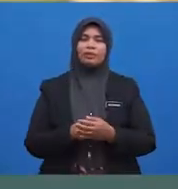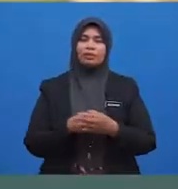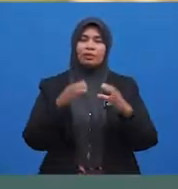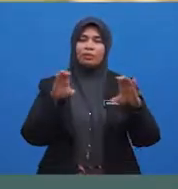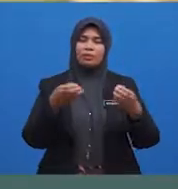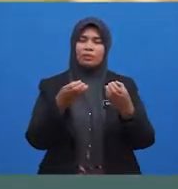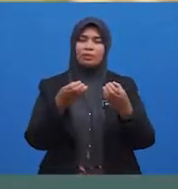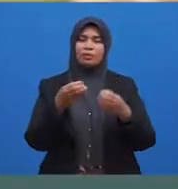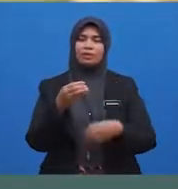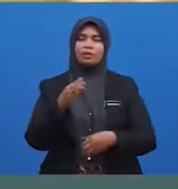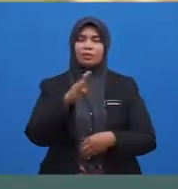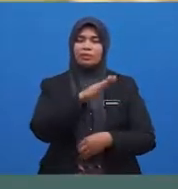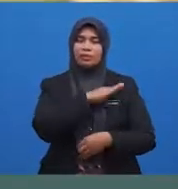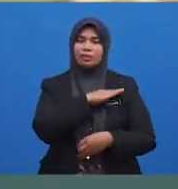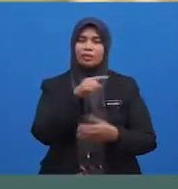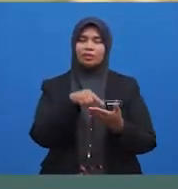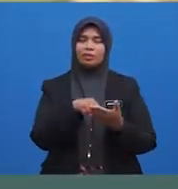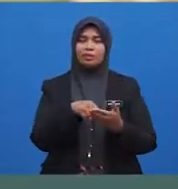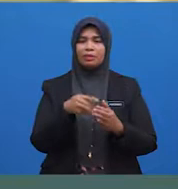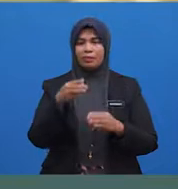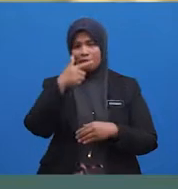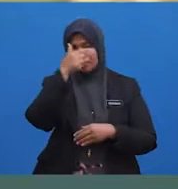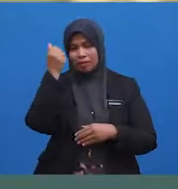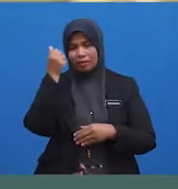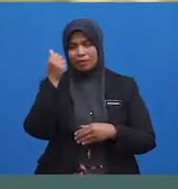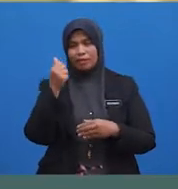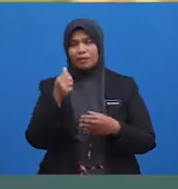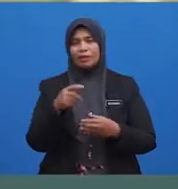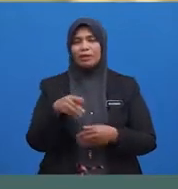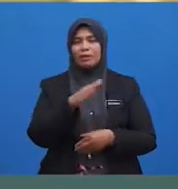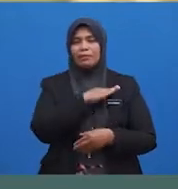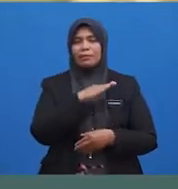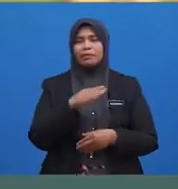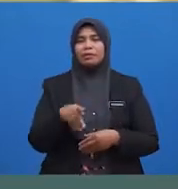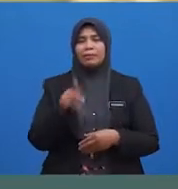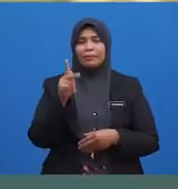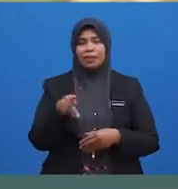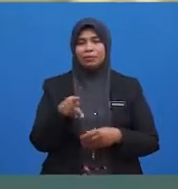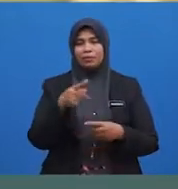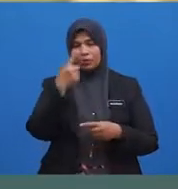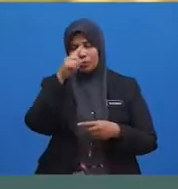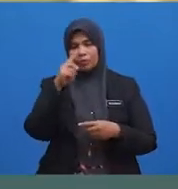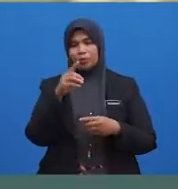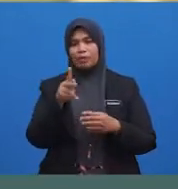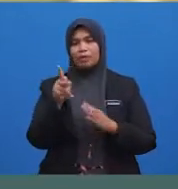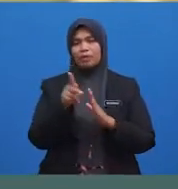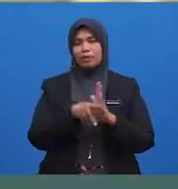disebabkan British memerlukan biji timah bagi memenuhi keperluan perindustrian negara mereka yang